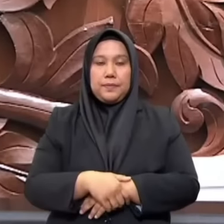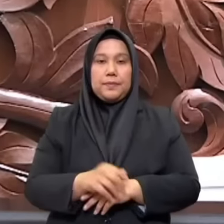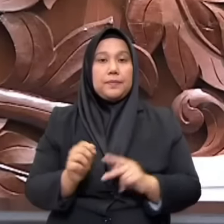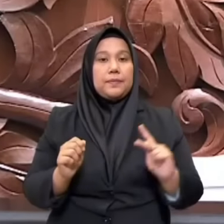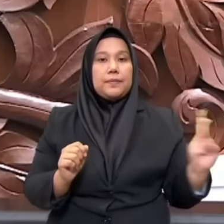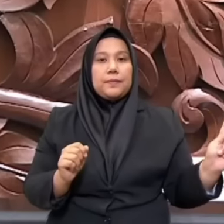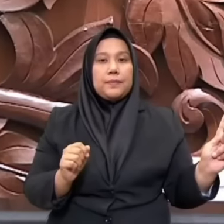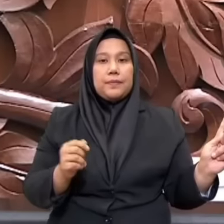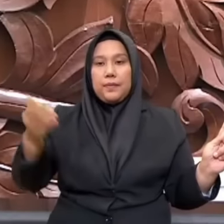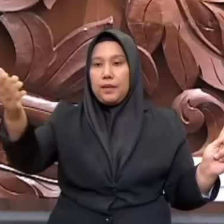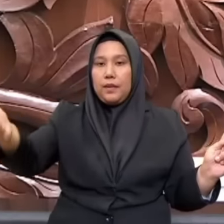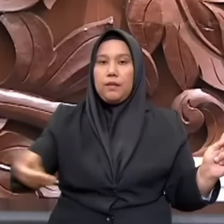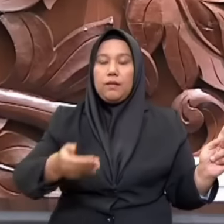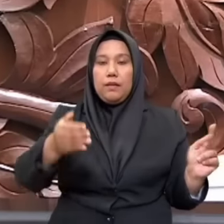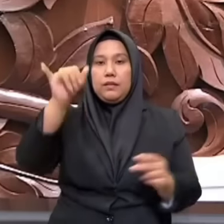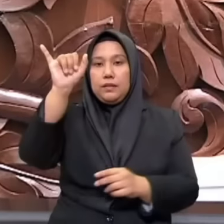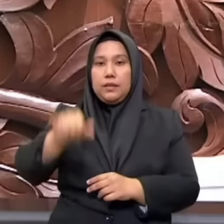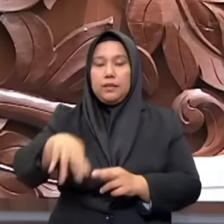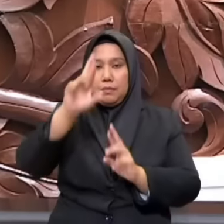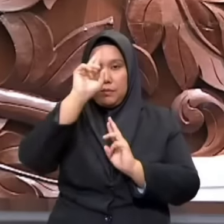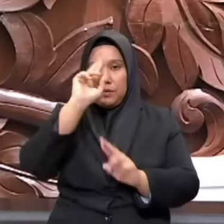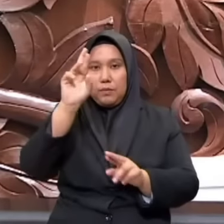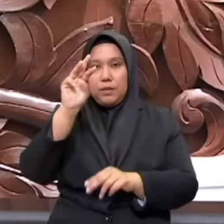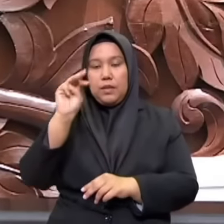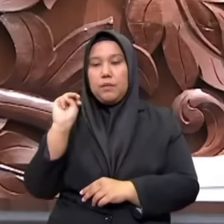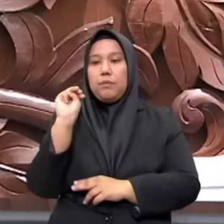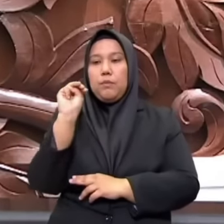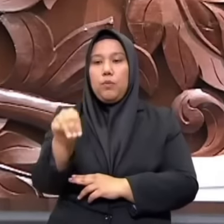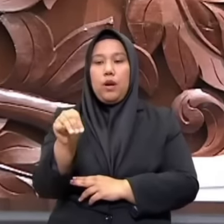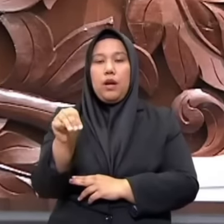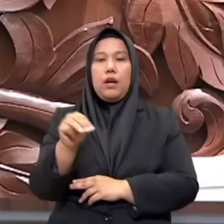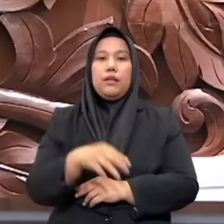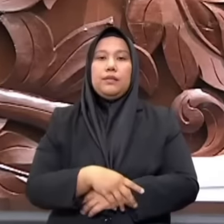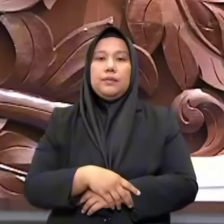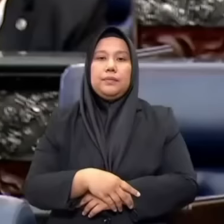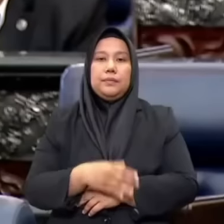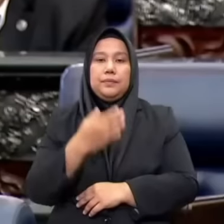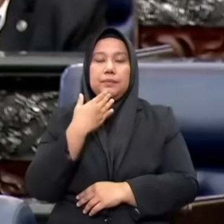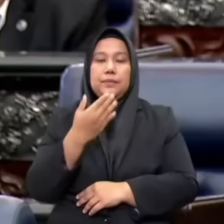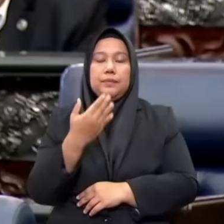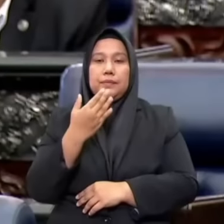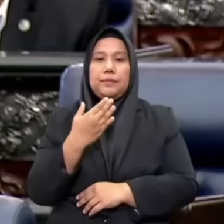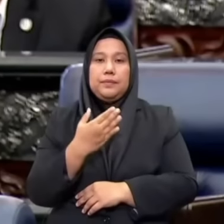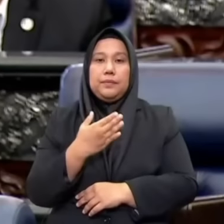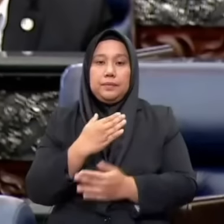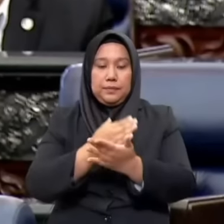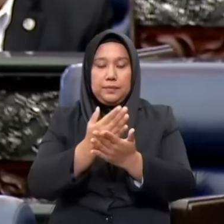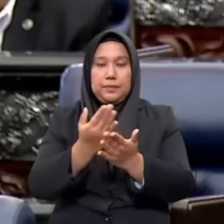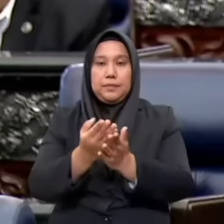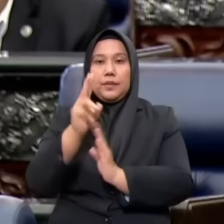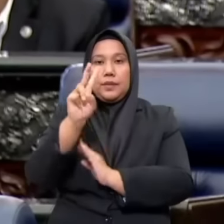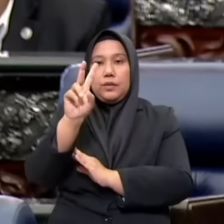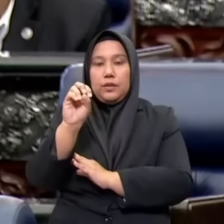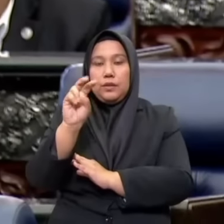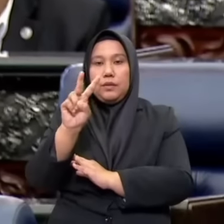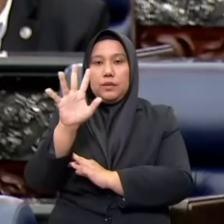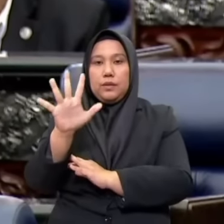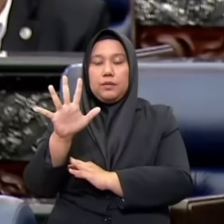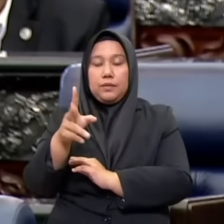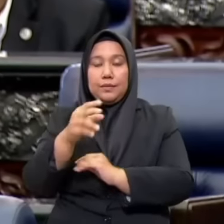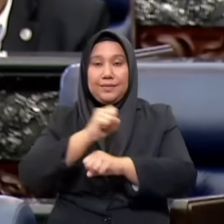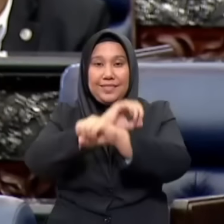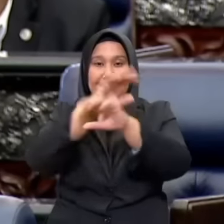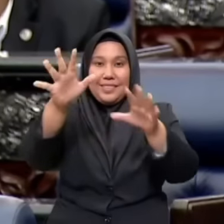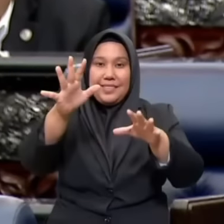Berhormat Muaf. Terima kasih Yang Berhormat Perdana Menteri. Saya rasa melalui Belanjawan 2025, jelas